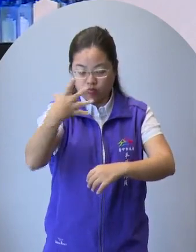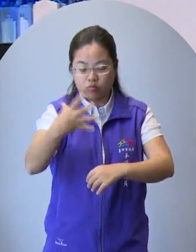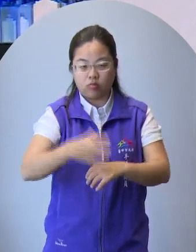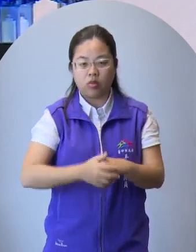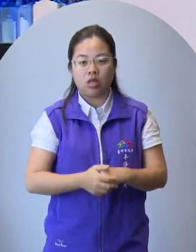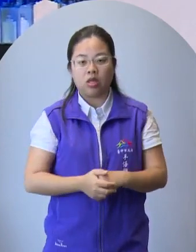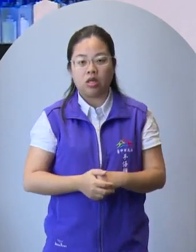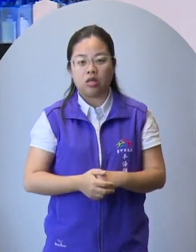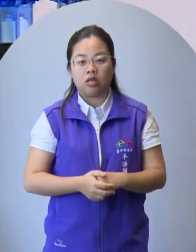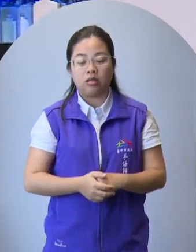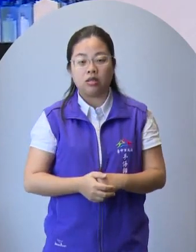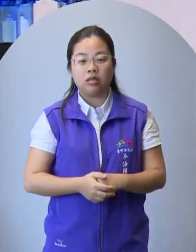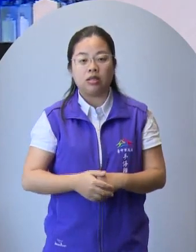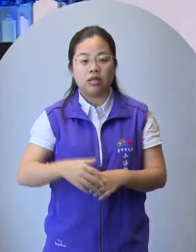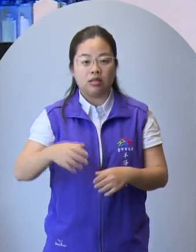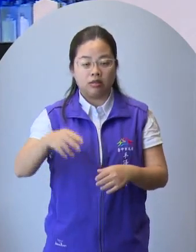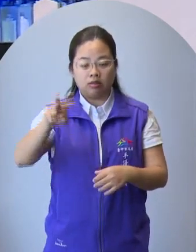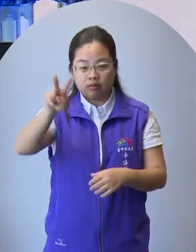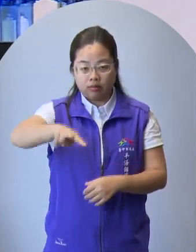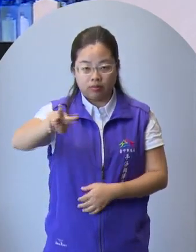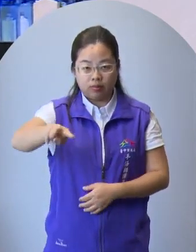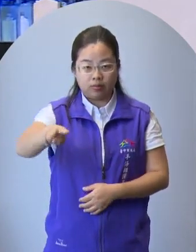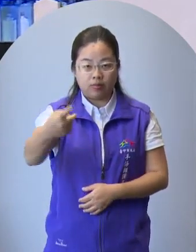去呢，我们是送